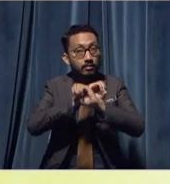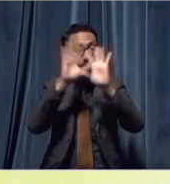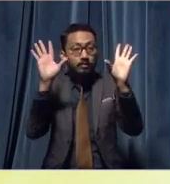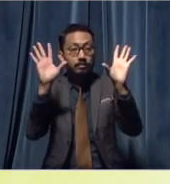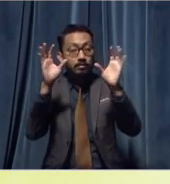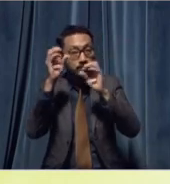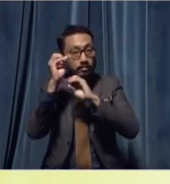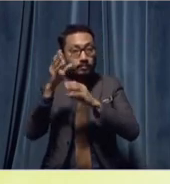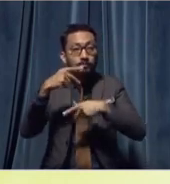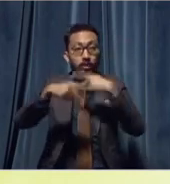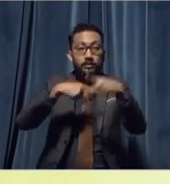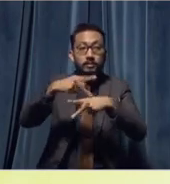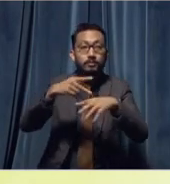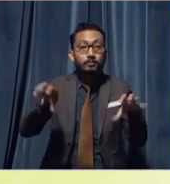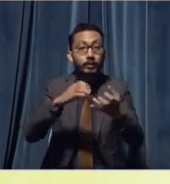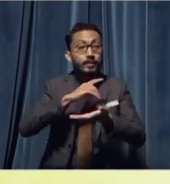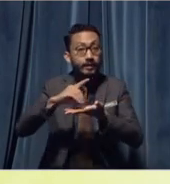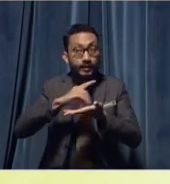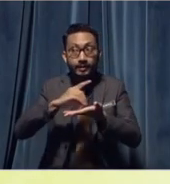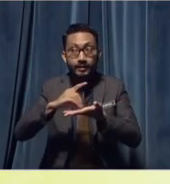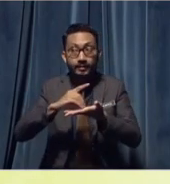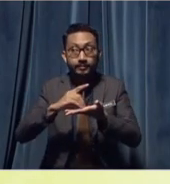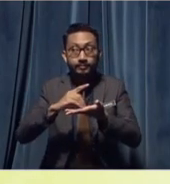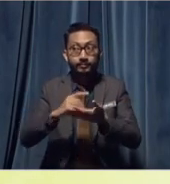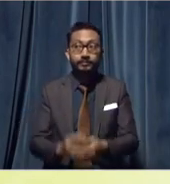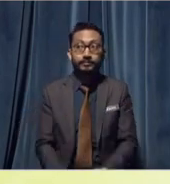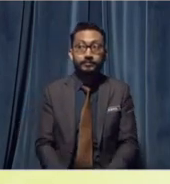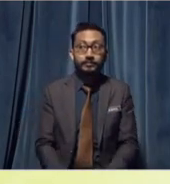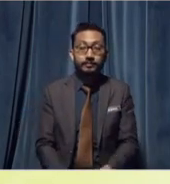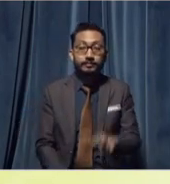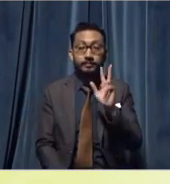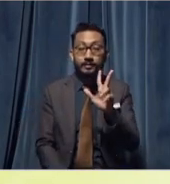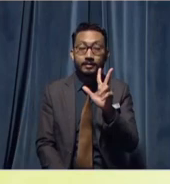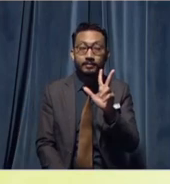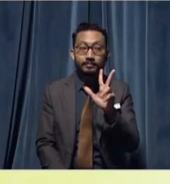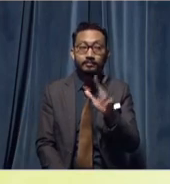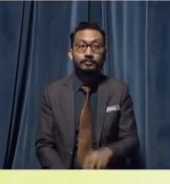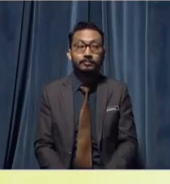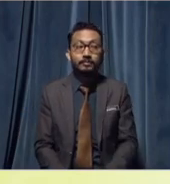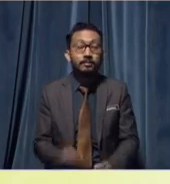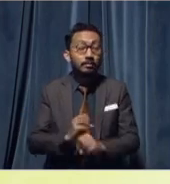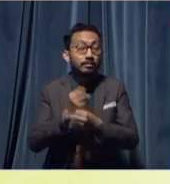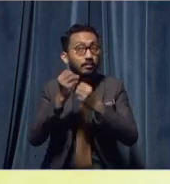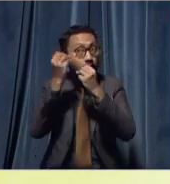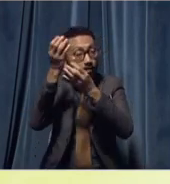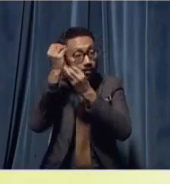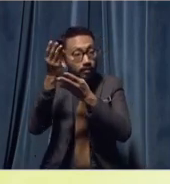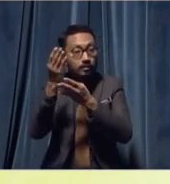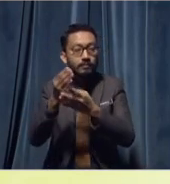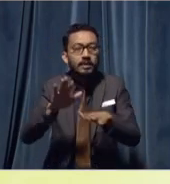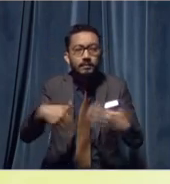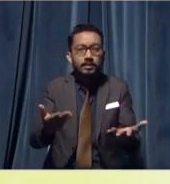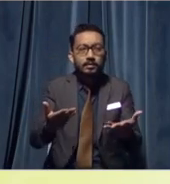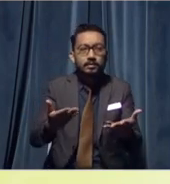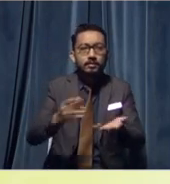menerangkan proses pembuatan deterjen. Ketiga, menerangkan